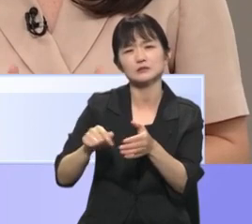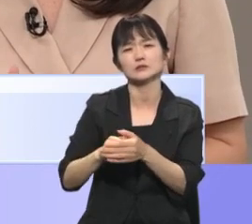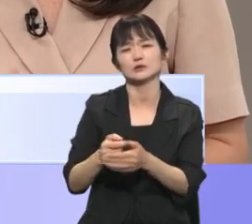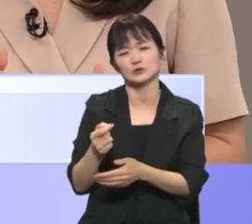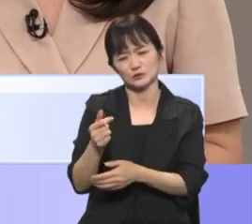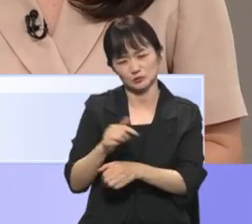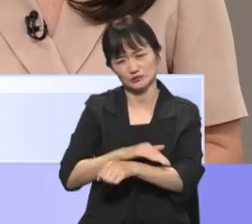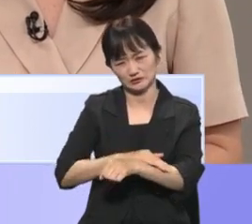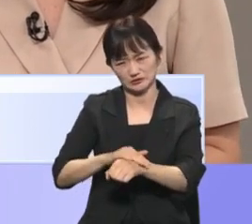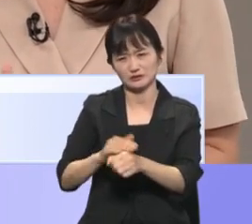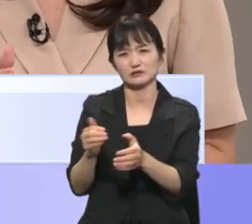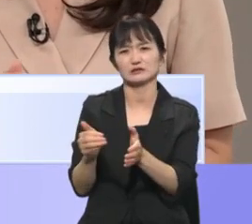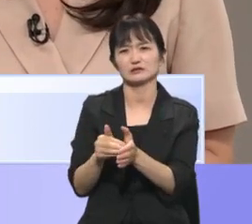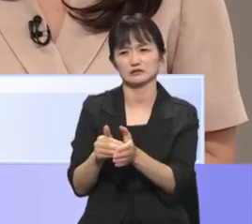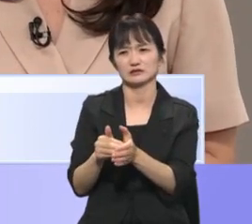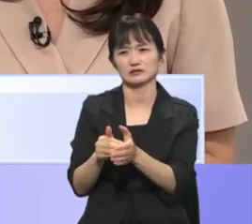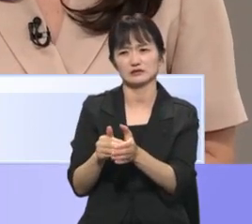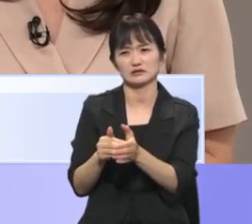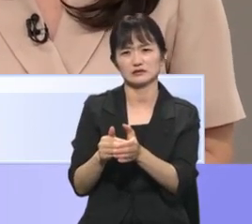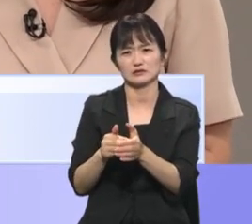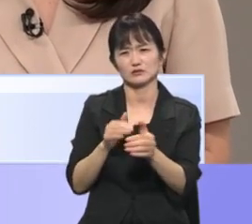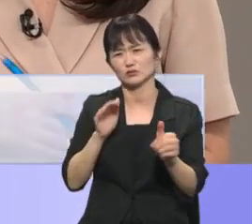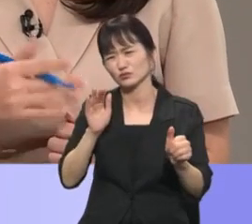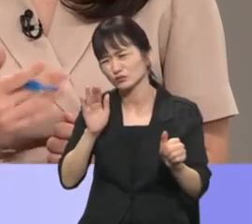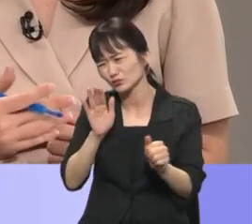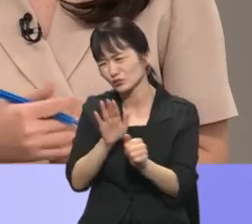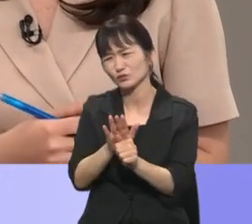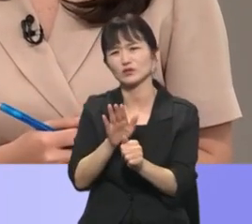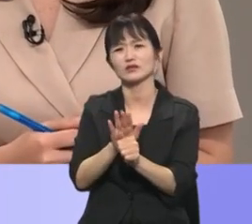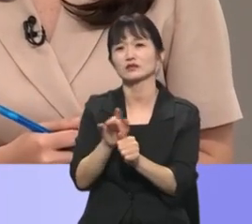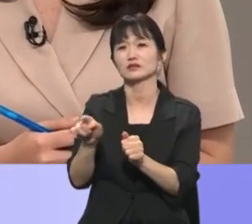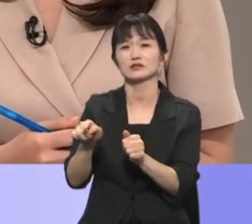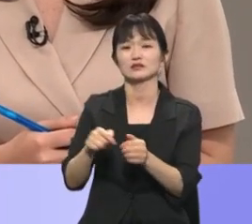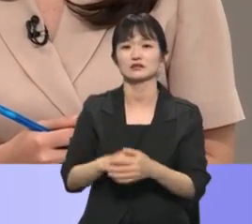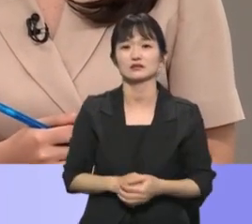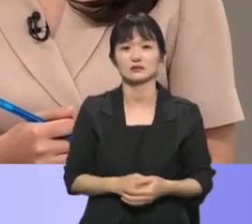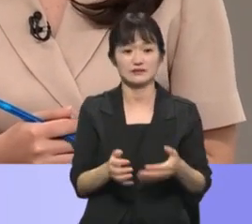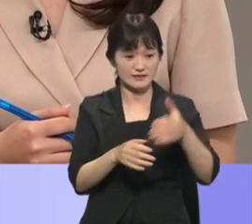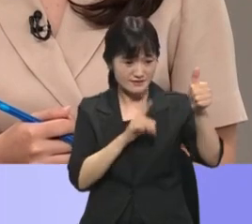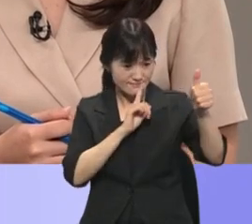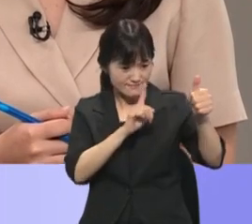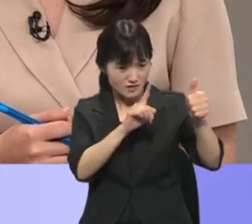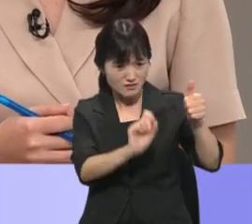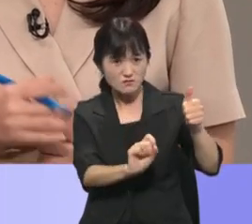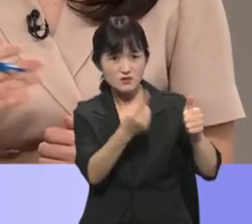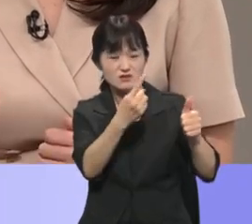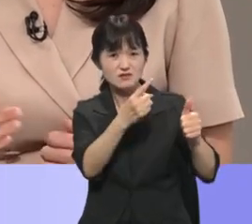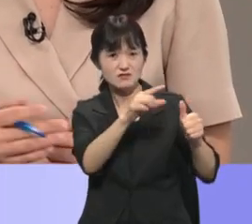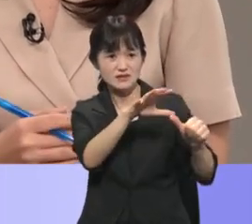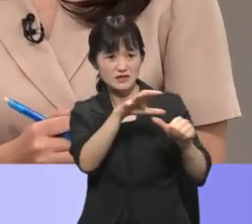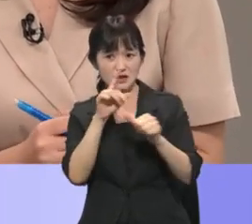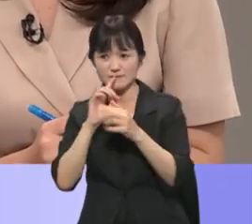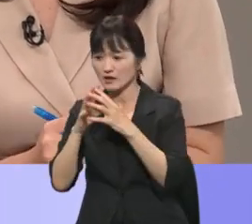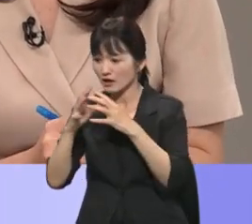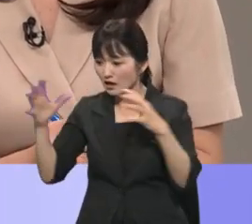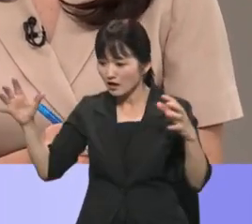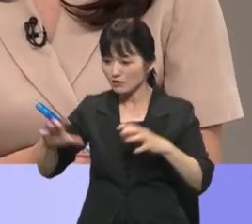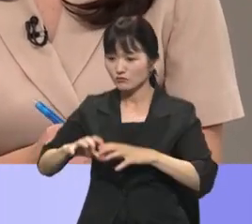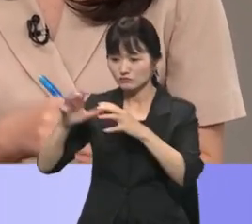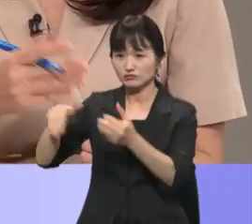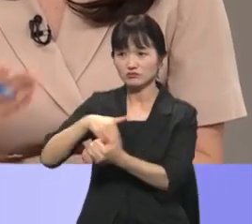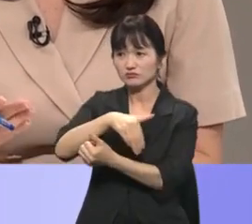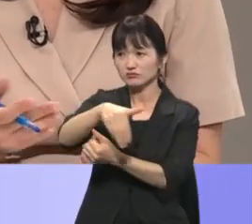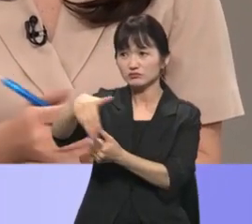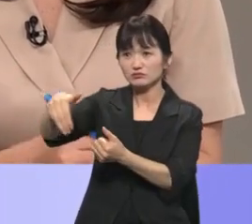마무리할 수 있게 하는데 동력이 되어야 하는데 우리가 지금 장관의 말 하나하나가 설화가 되면서 오히려 국제사회에는 더 안 좋은